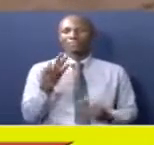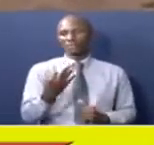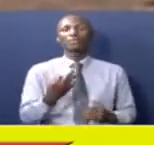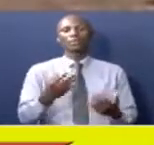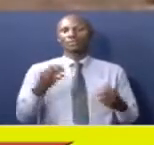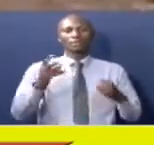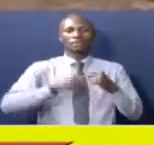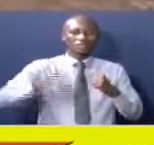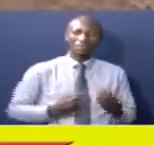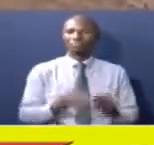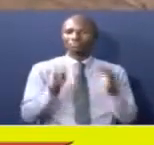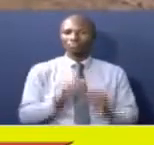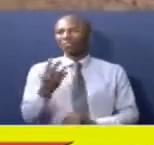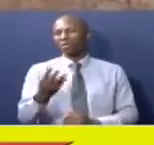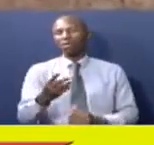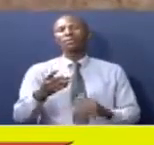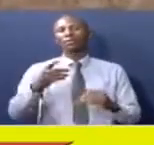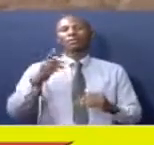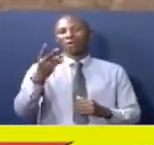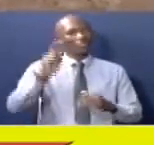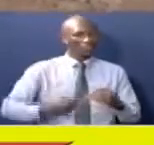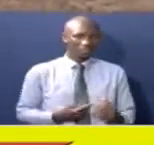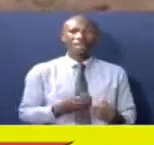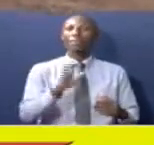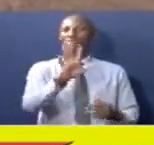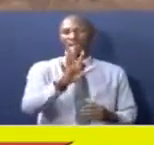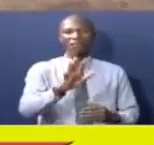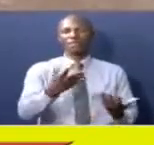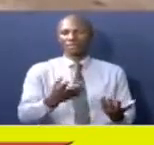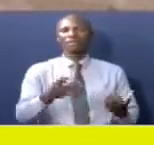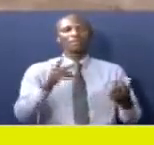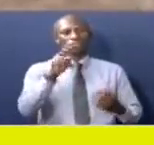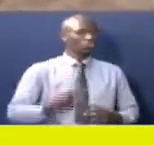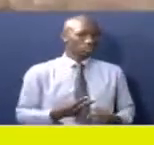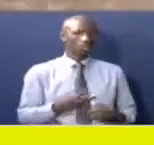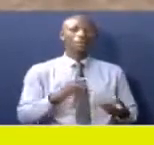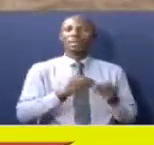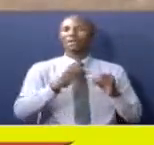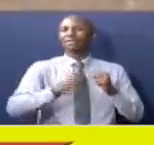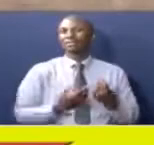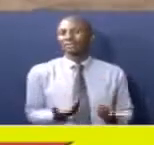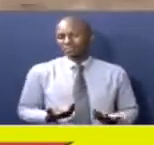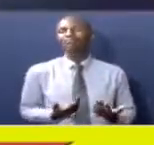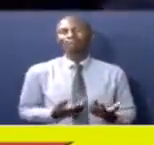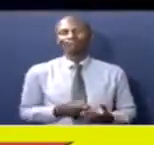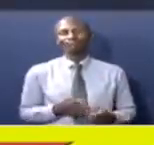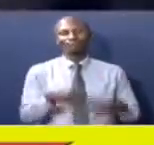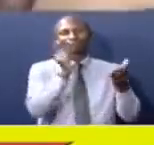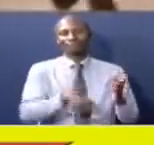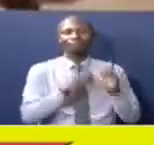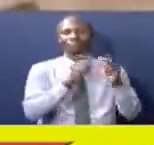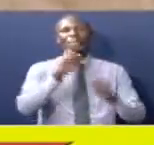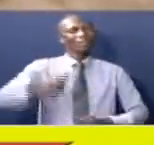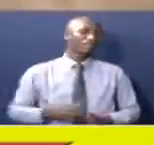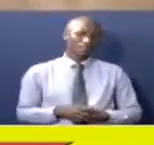inengwa ngili namba tu. Namba ina edha inengwa ngili na. Namba itano edha inengwa ngili ili. Na namba dhanda tu edha inengwa ngili